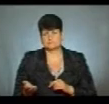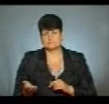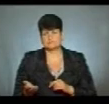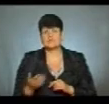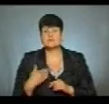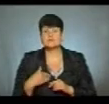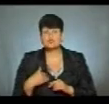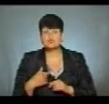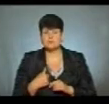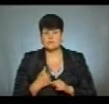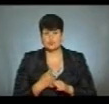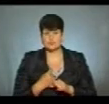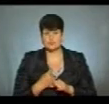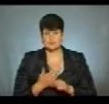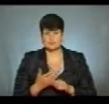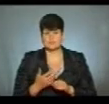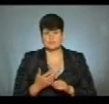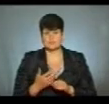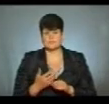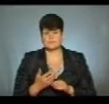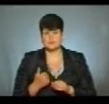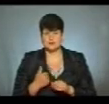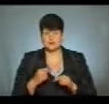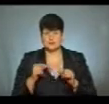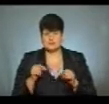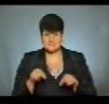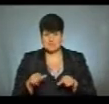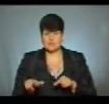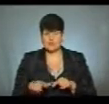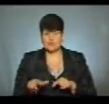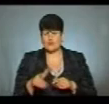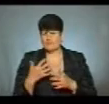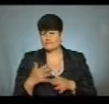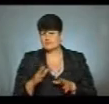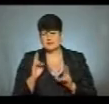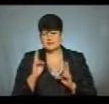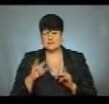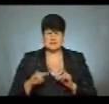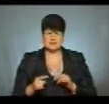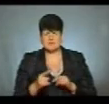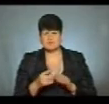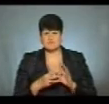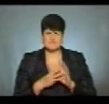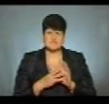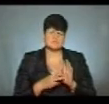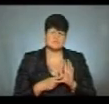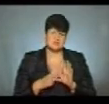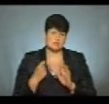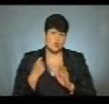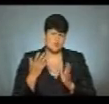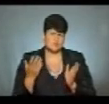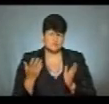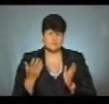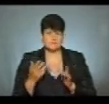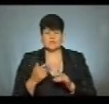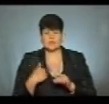Для чого нам робити? Правильно, я тут вже, ця дорога вже, я не знаю, скільки там з цими ямами, 8 років, 7 років. Я думаю,